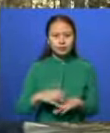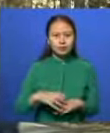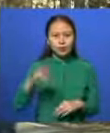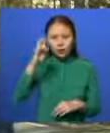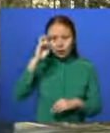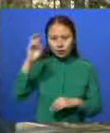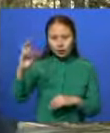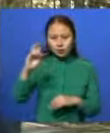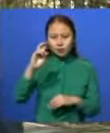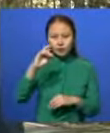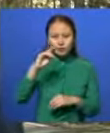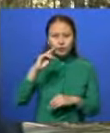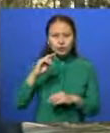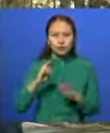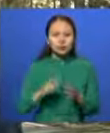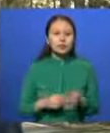мемлекеттік айыптаушылар